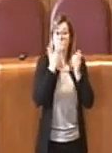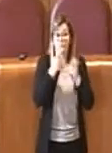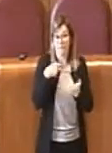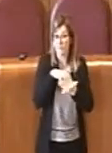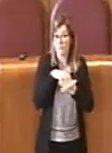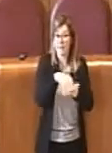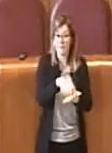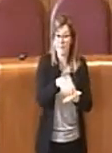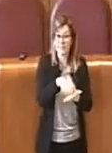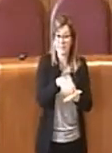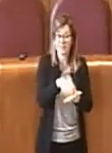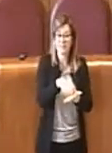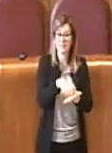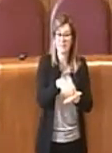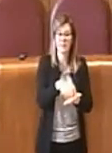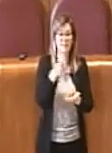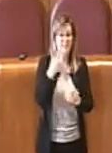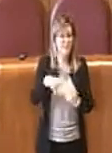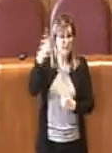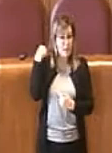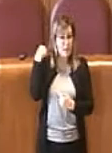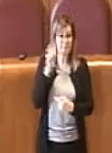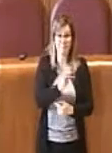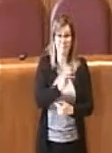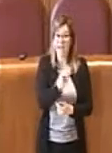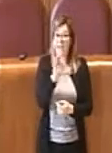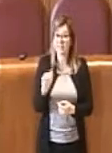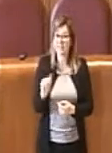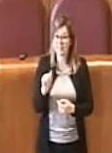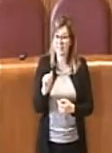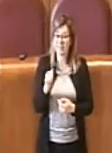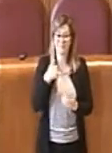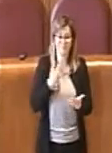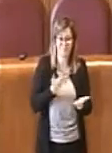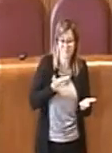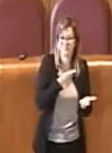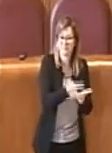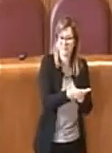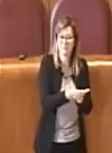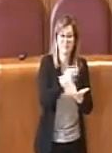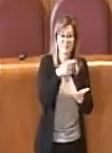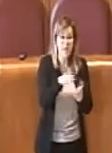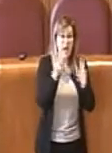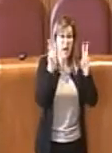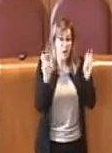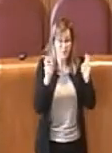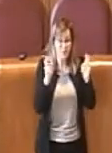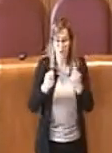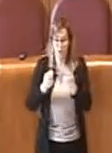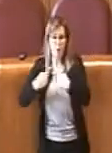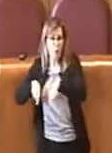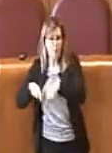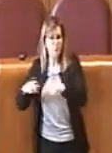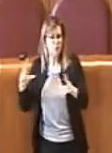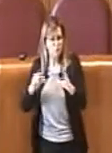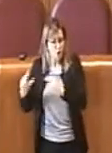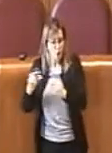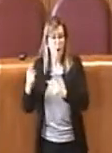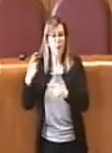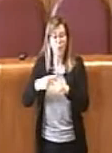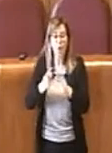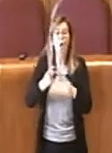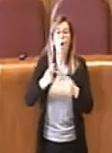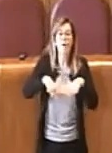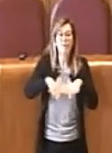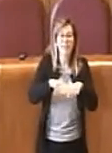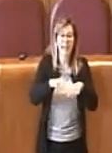nella scorsa sono di martedì ha proposto di trattare e approfondire comunque il tema sia in commissione che nella conferenza dei presidenti